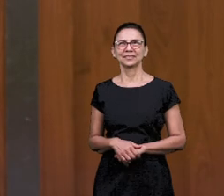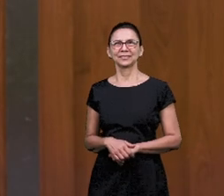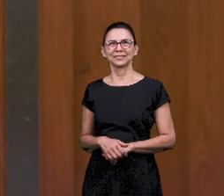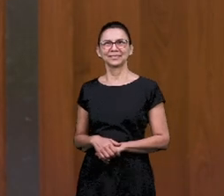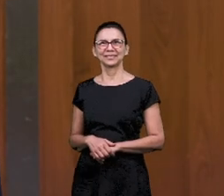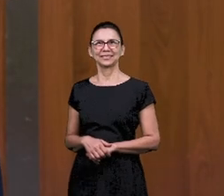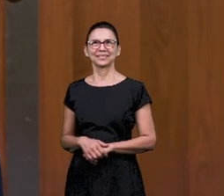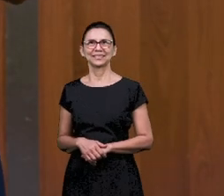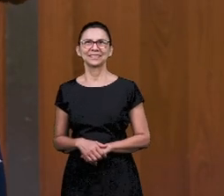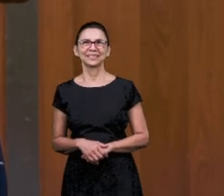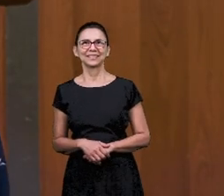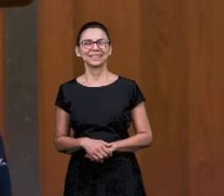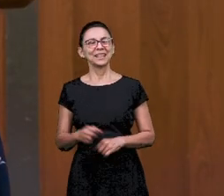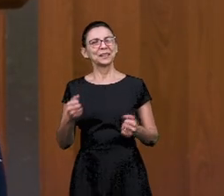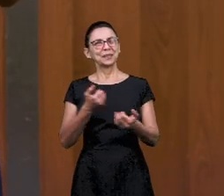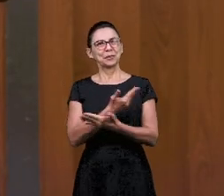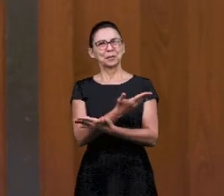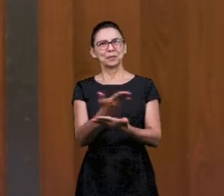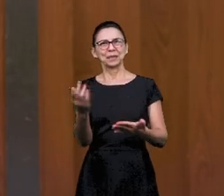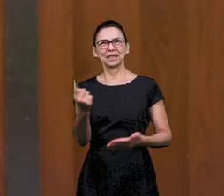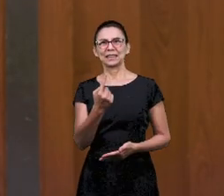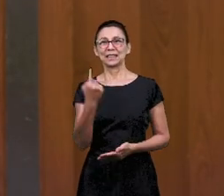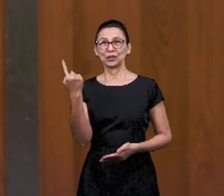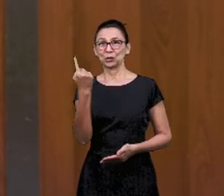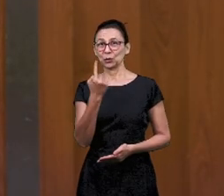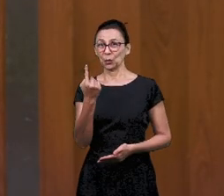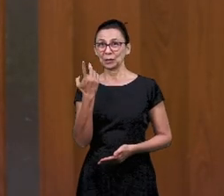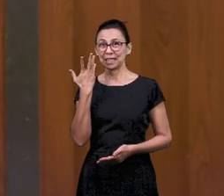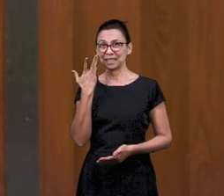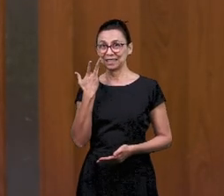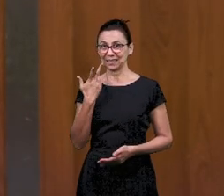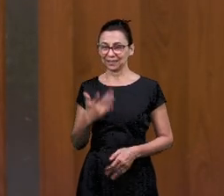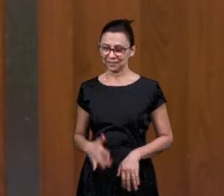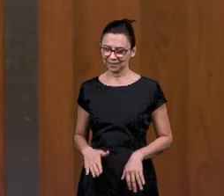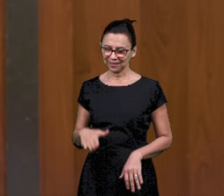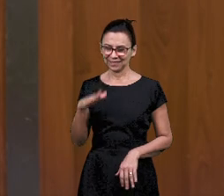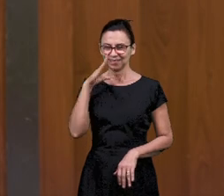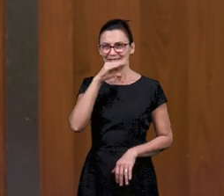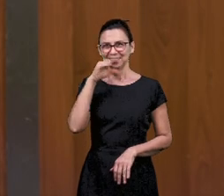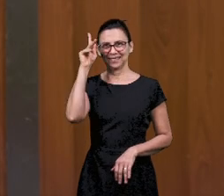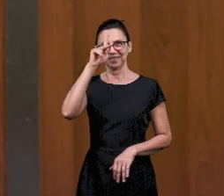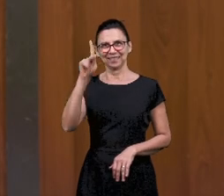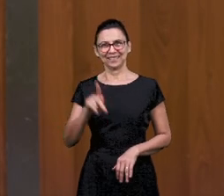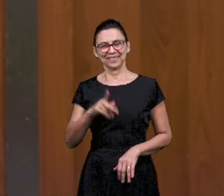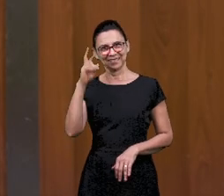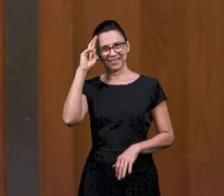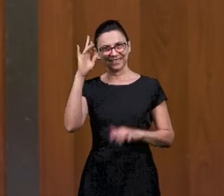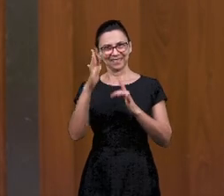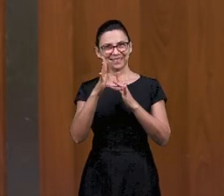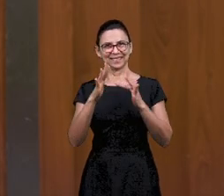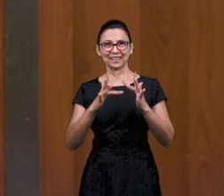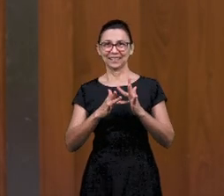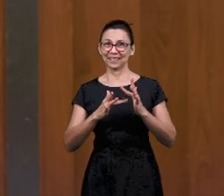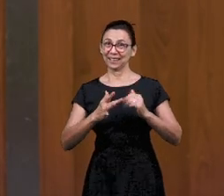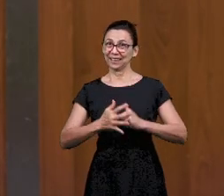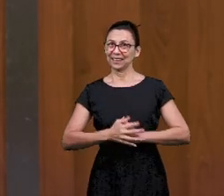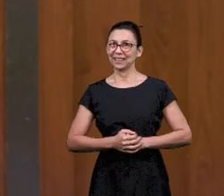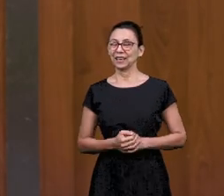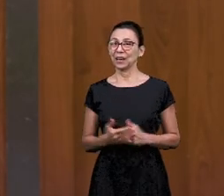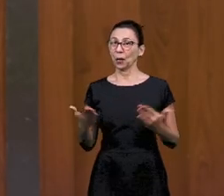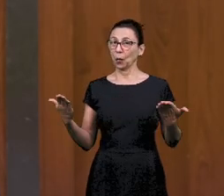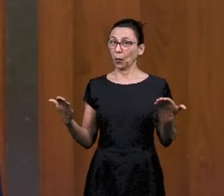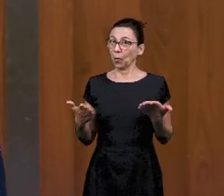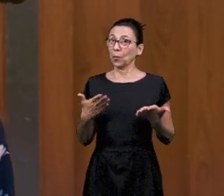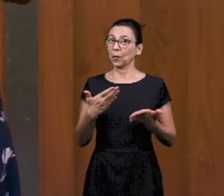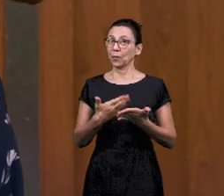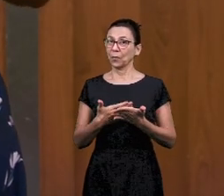nous saluons à tous les enfants intermédiaires et adolescents dans la paix du Seigneur Jésus. Dans l'étude d'aujourd'hui,